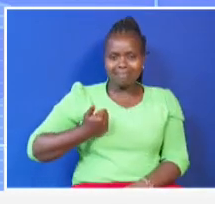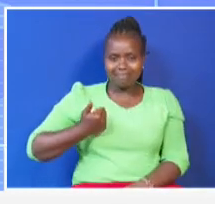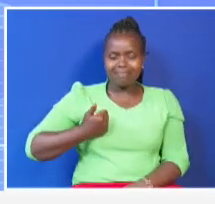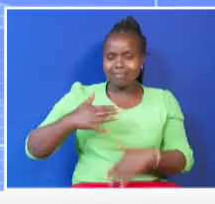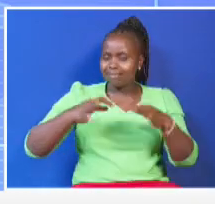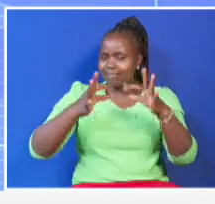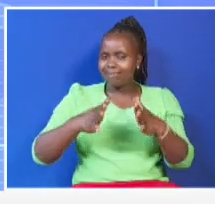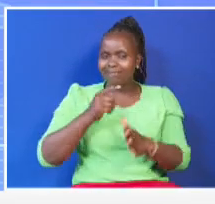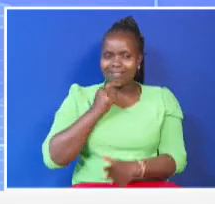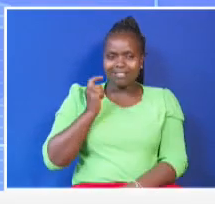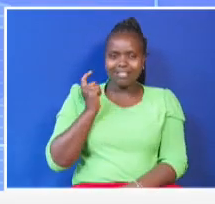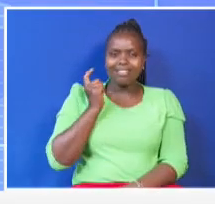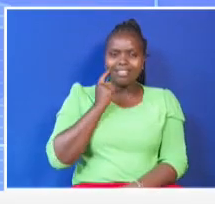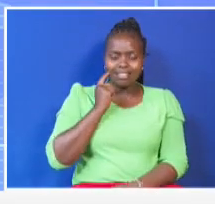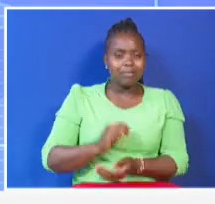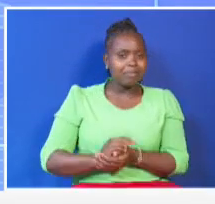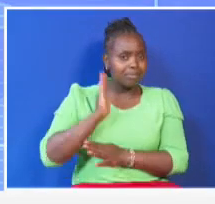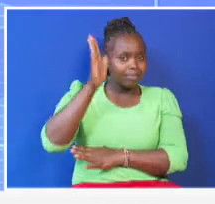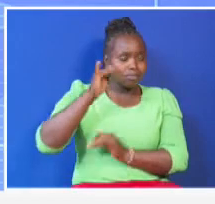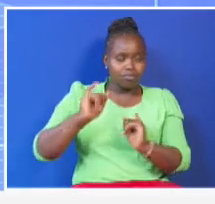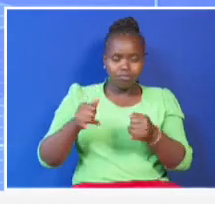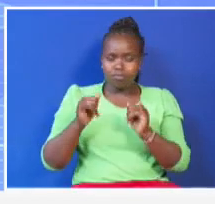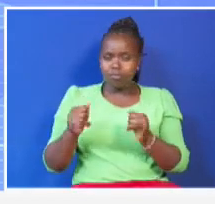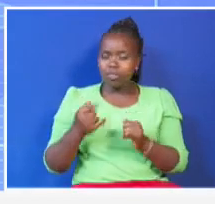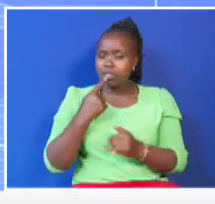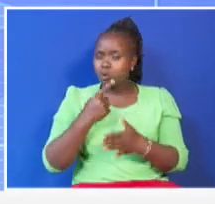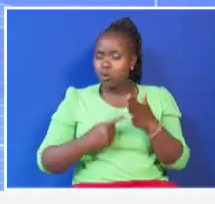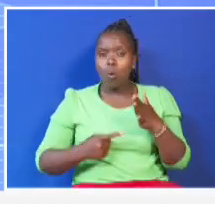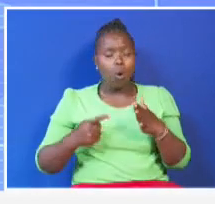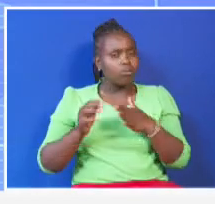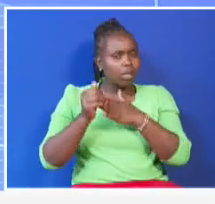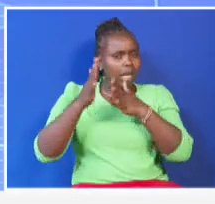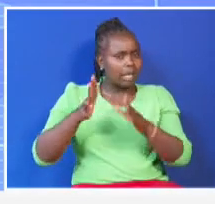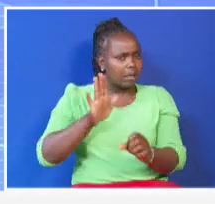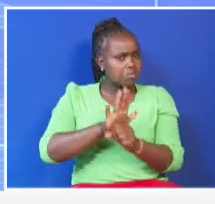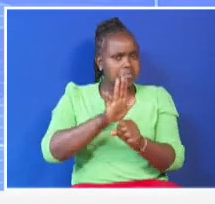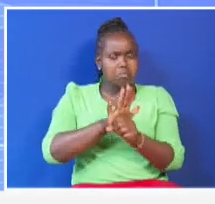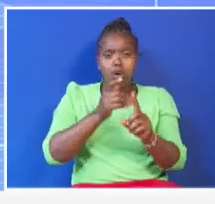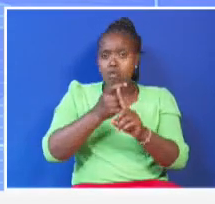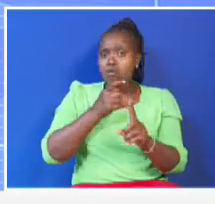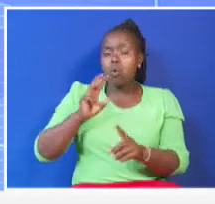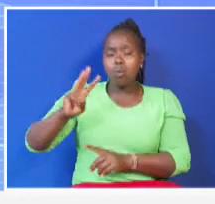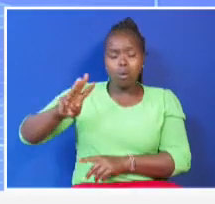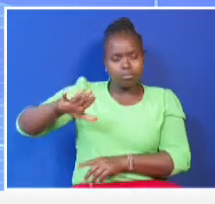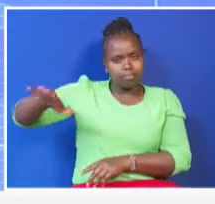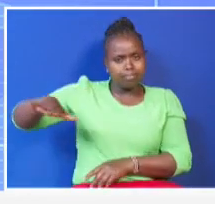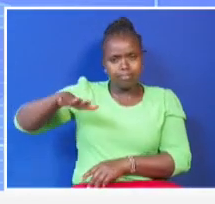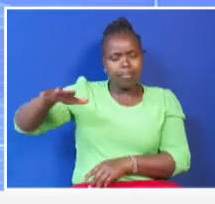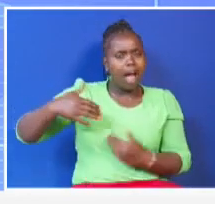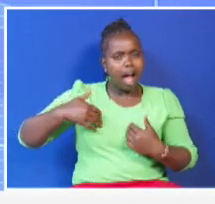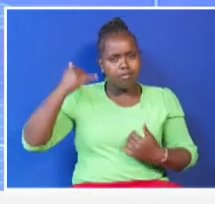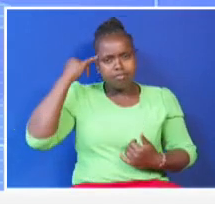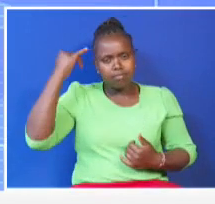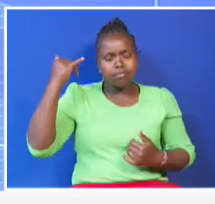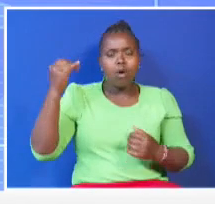anakwenda kwa jina la Edith Koros. Moja kwa moja mtazamaji, ni kwamba idadi kubwa ya viongozi kutoka magharibi ya Kenya wametoa kauli moja